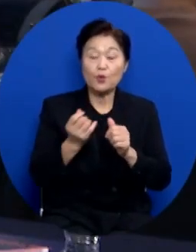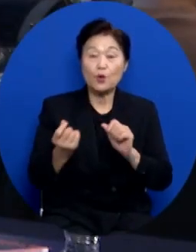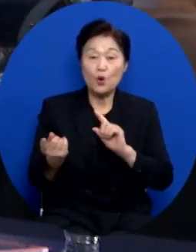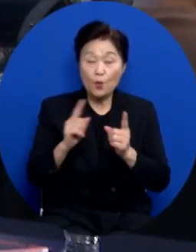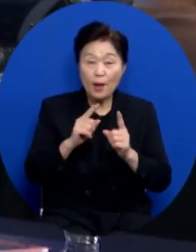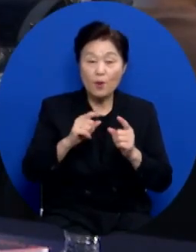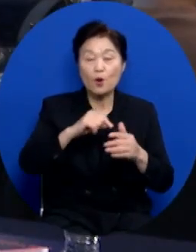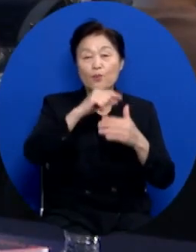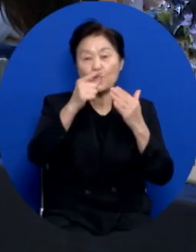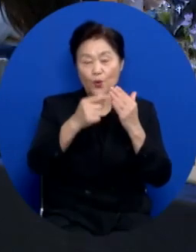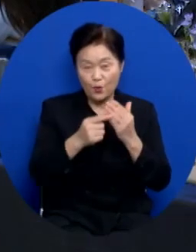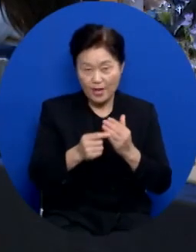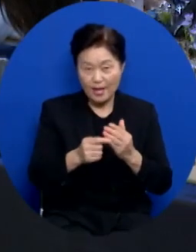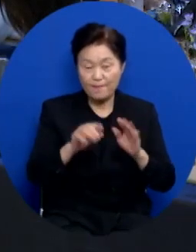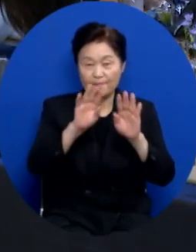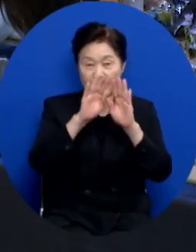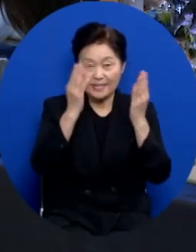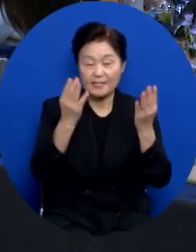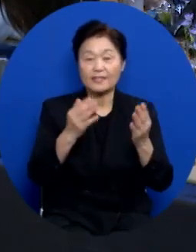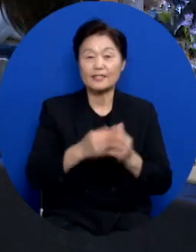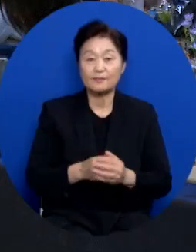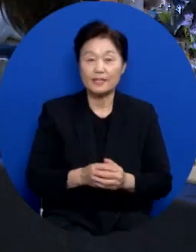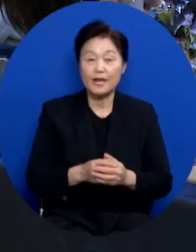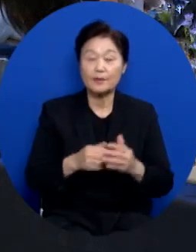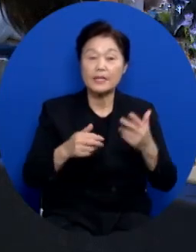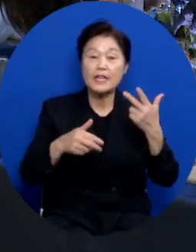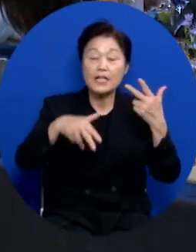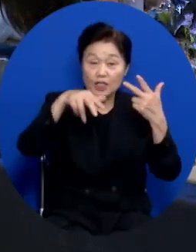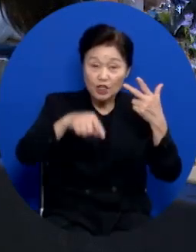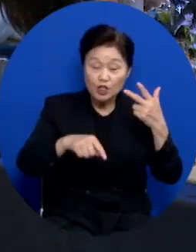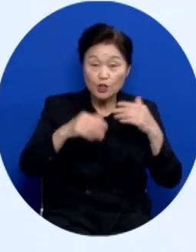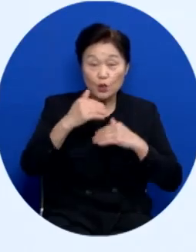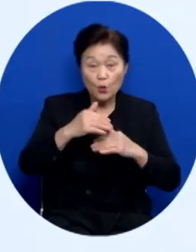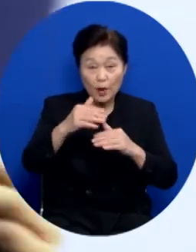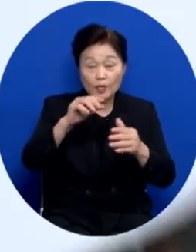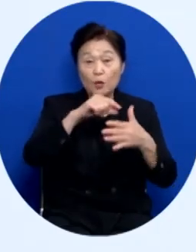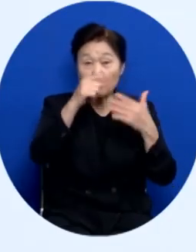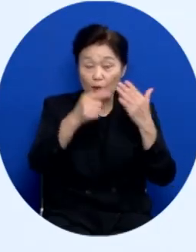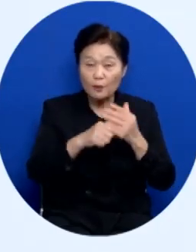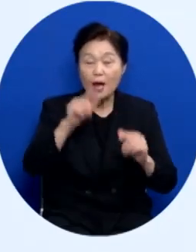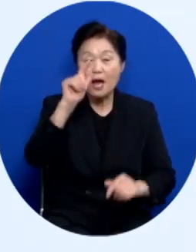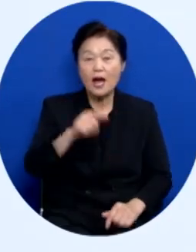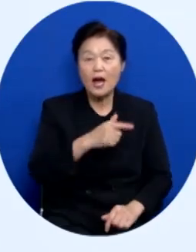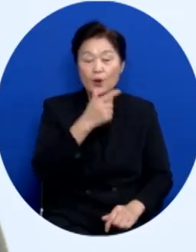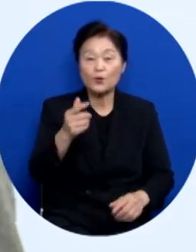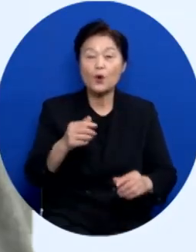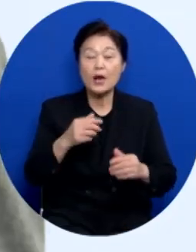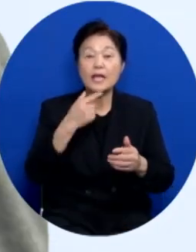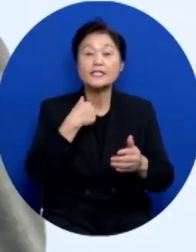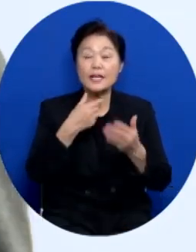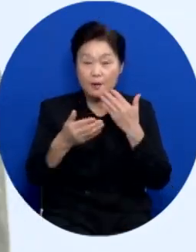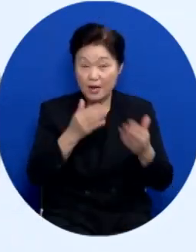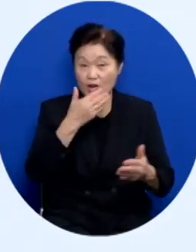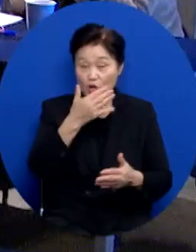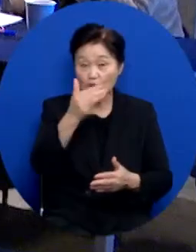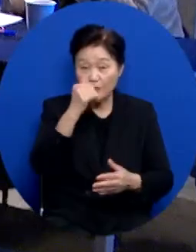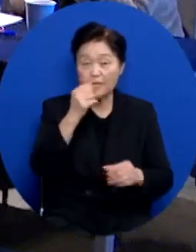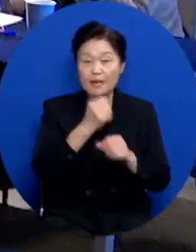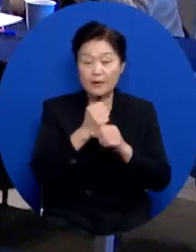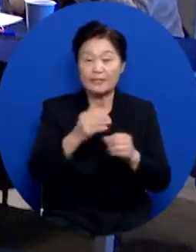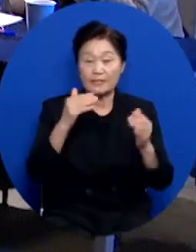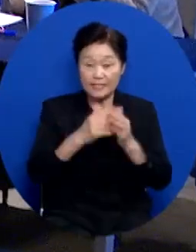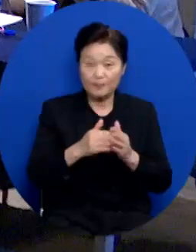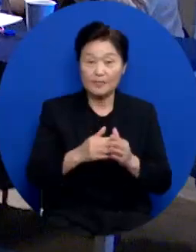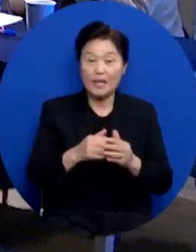이번 워크숍은 부부관계 회복을 위한 7주 과정의 프로그램을 하루 동안 체험할 수 있도록 진행됐습니다. 메리지